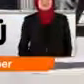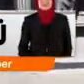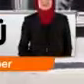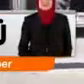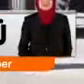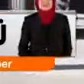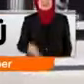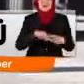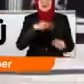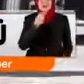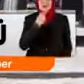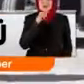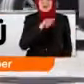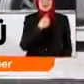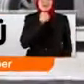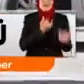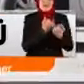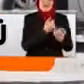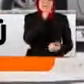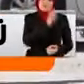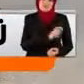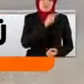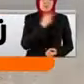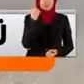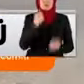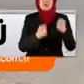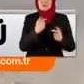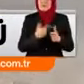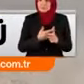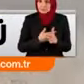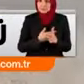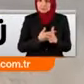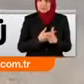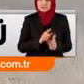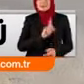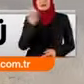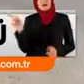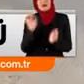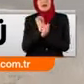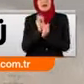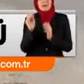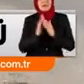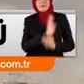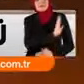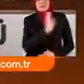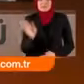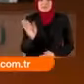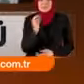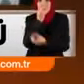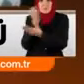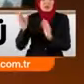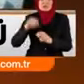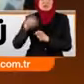Ayşe kiriş'in erkek kardeşi Mehmet Altun Dün araç kiralayarak dedeoğulları ailesinin evine gitti bahçedeki lerle